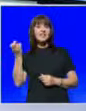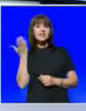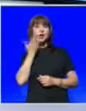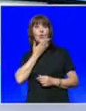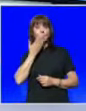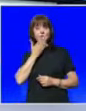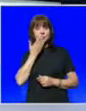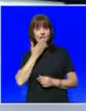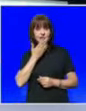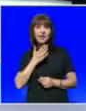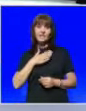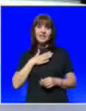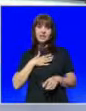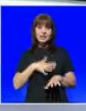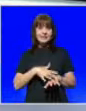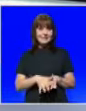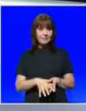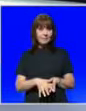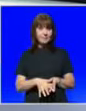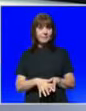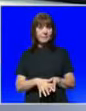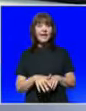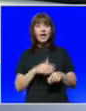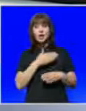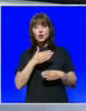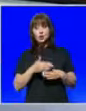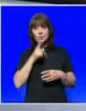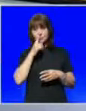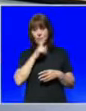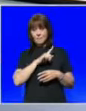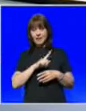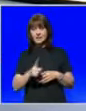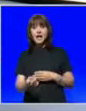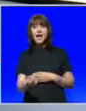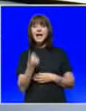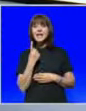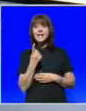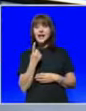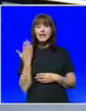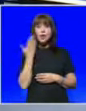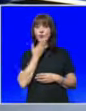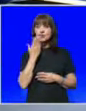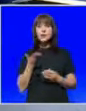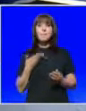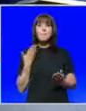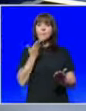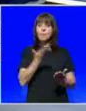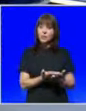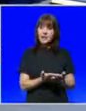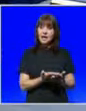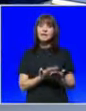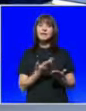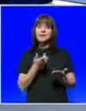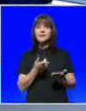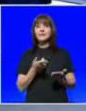рамките на нашата образователна система, като трябва да кажа, че до този момент над 1000 училища вече са подали своите концепции за